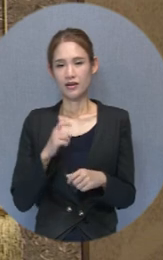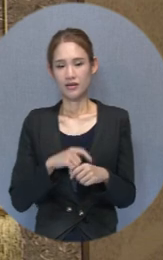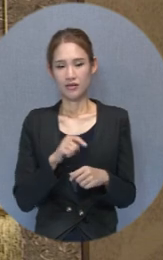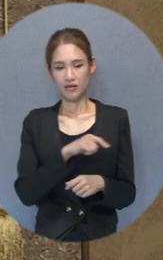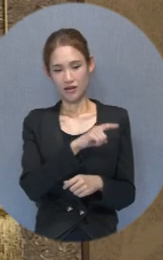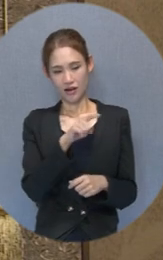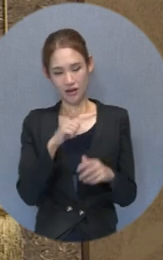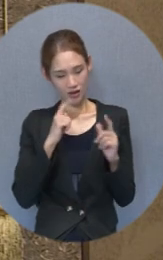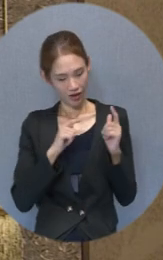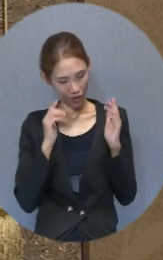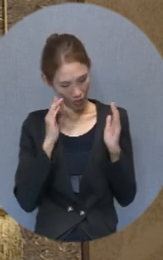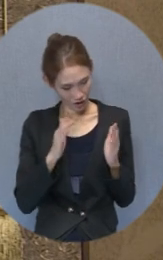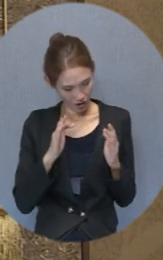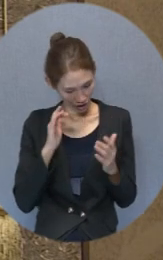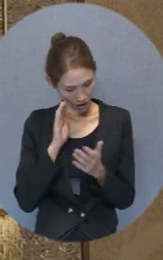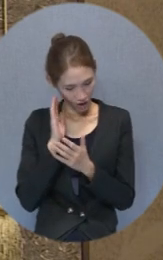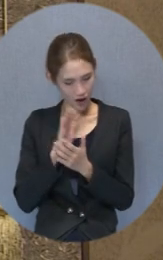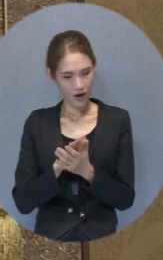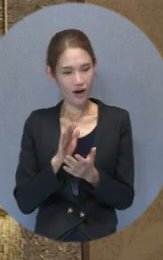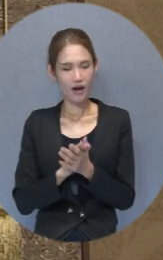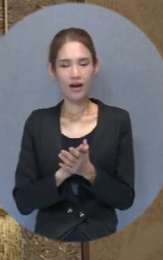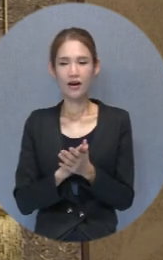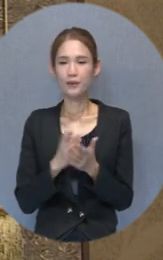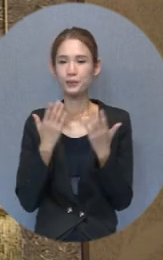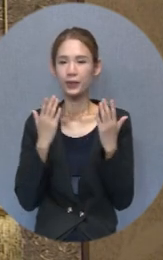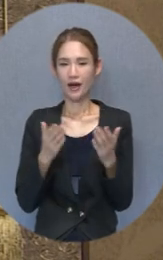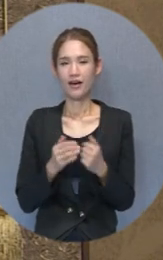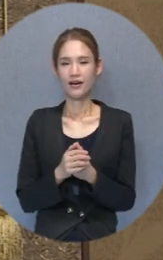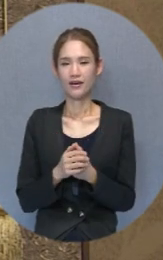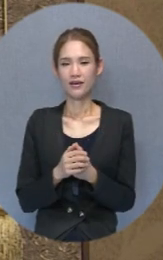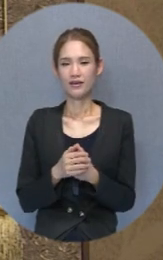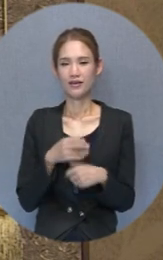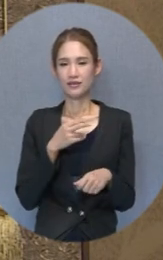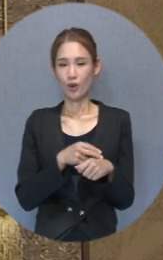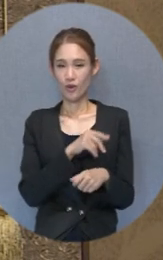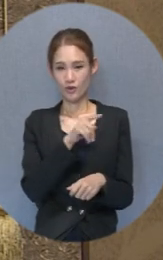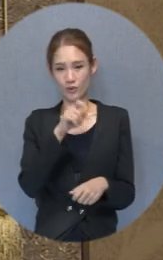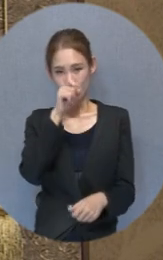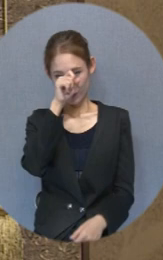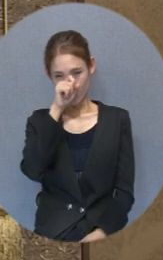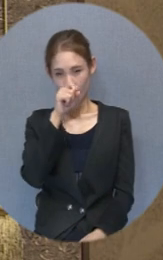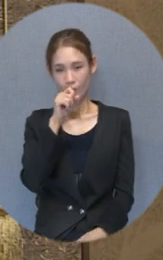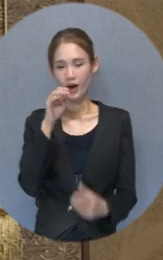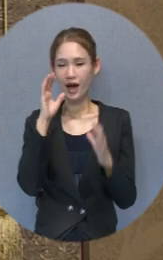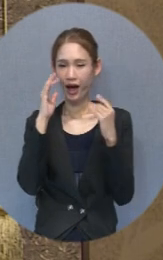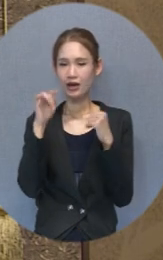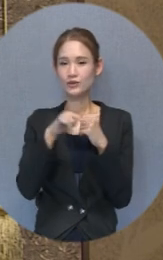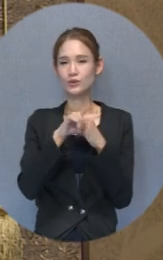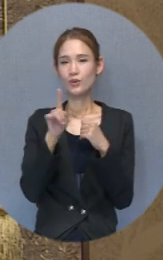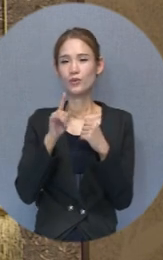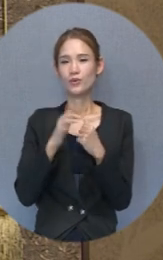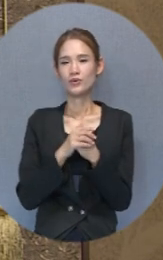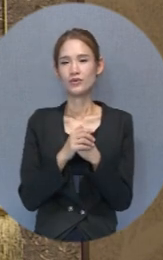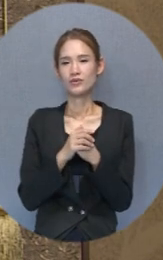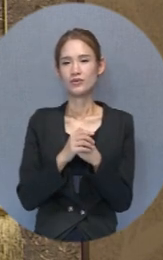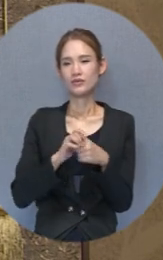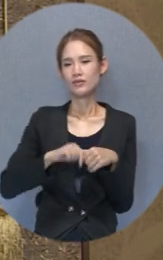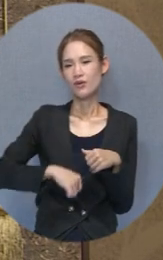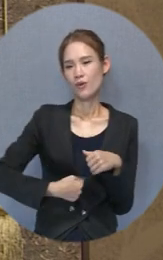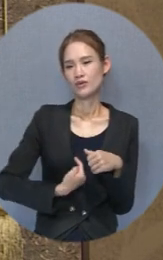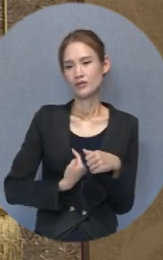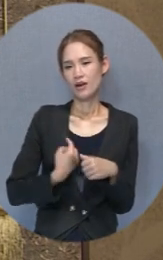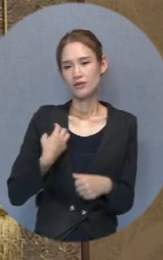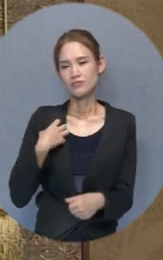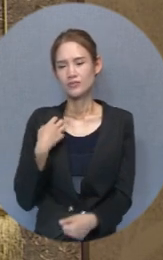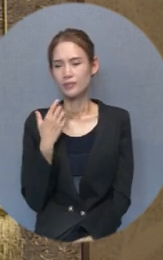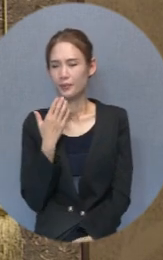또 학습을 할 수 있다는 거기 때문에 네. 네, 그래서 선생님도 좋아하시고 아이들도 네, 혼자서 뭔가를